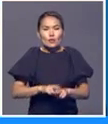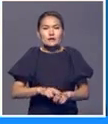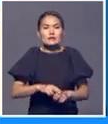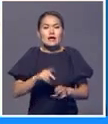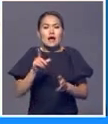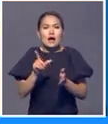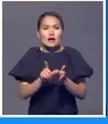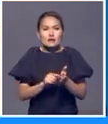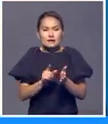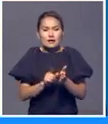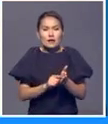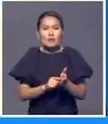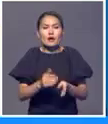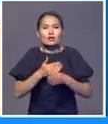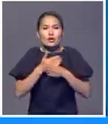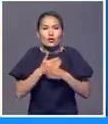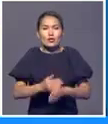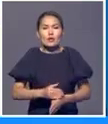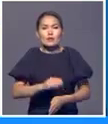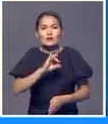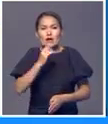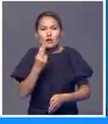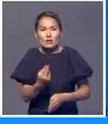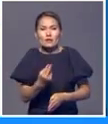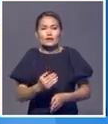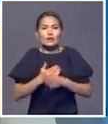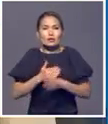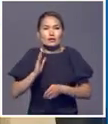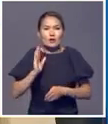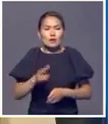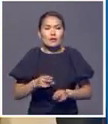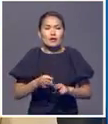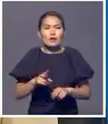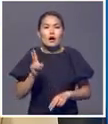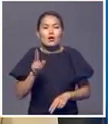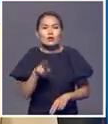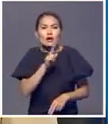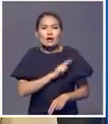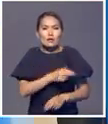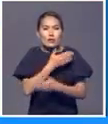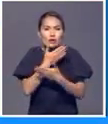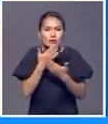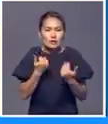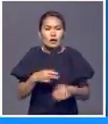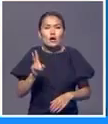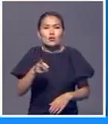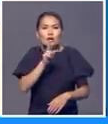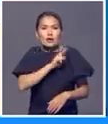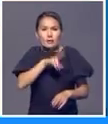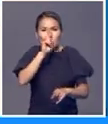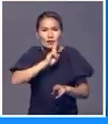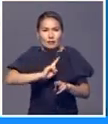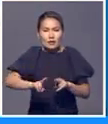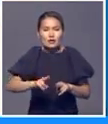жүйесіне қатысқан адам ғана алады. Ол азаматтар жұмыспен қамту орталықтарына жұмыссыз ретінде тіркеліп қана қоймай, жұмысынан айырылған жағдайда